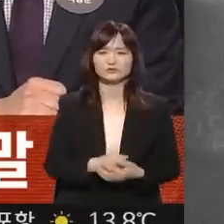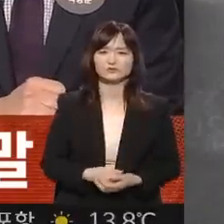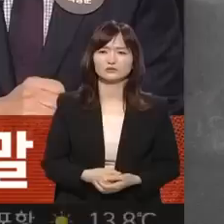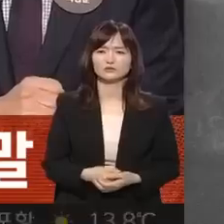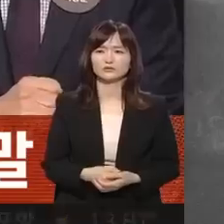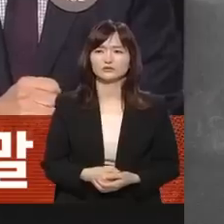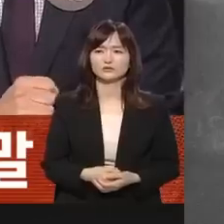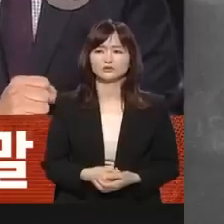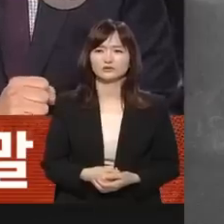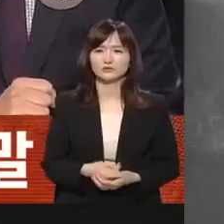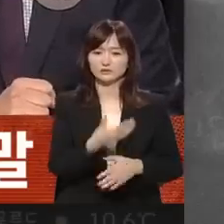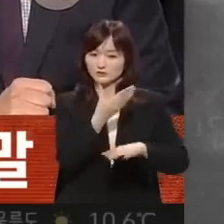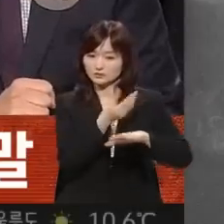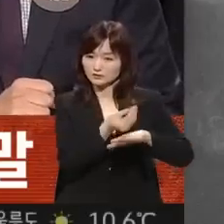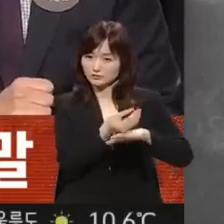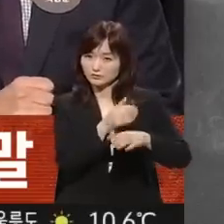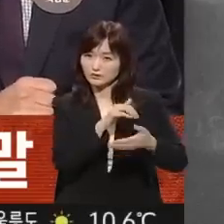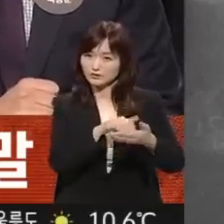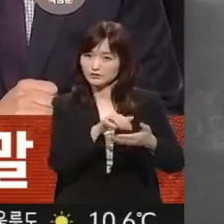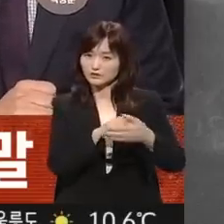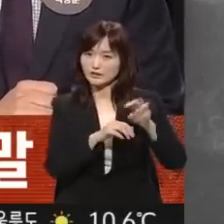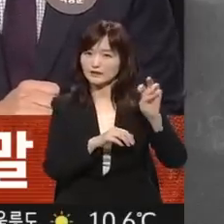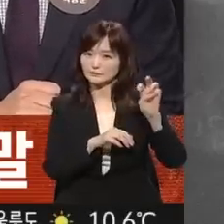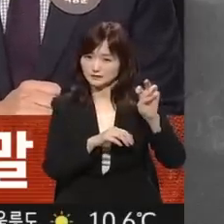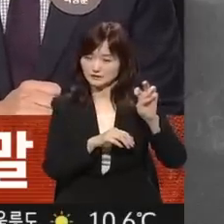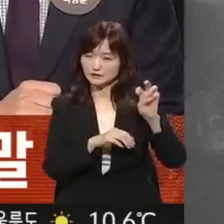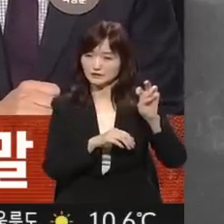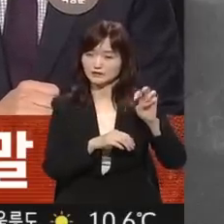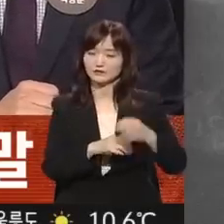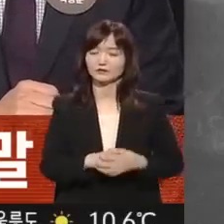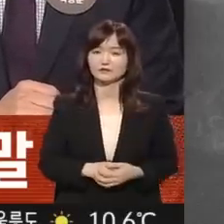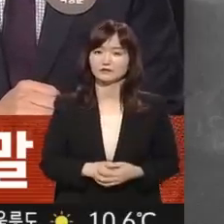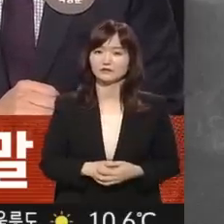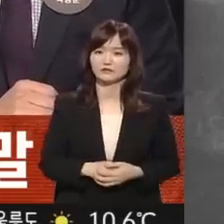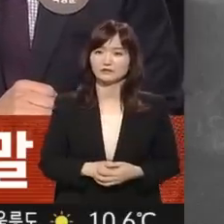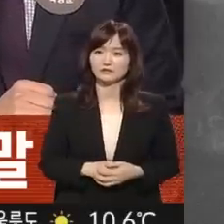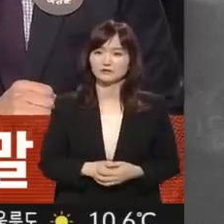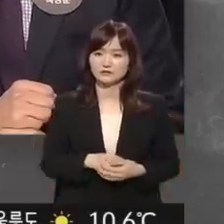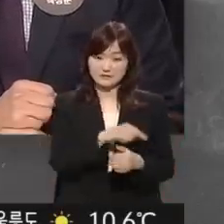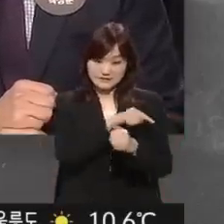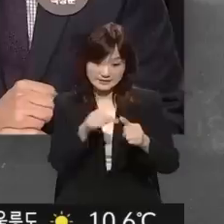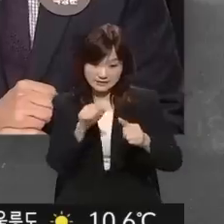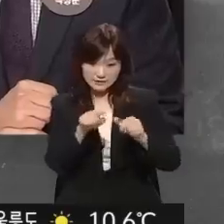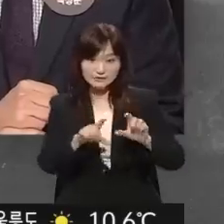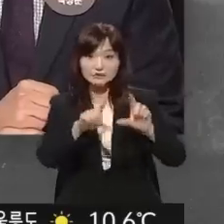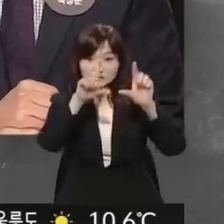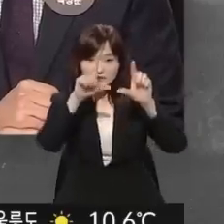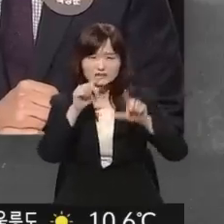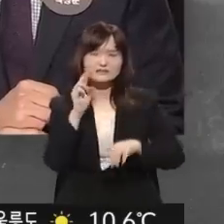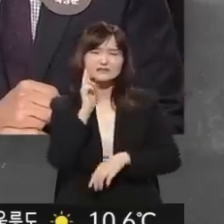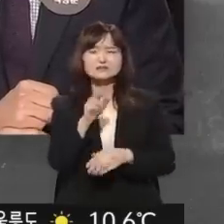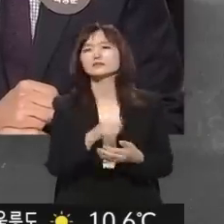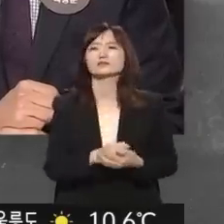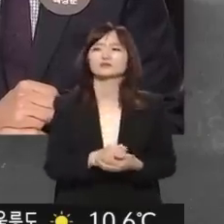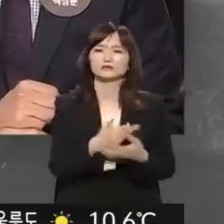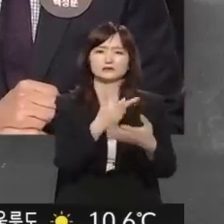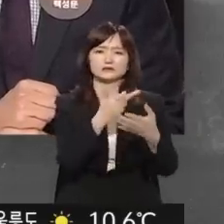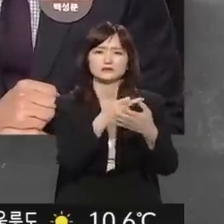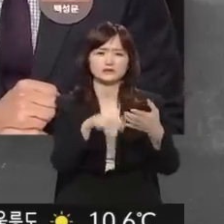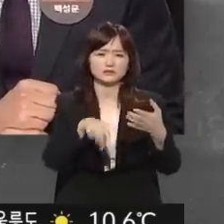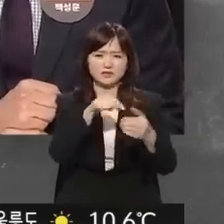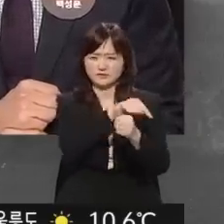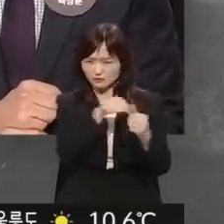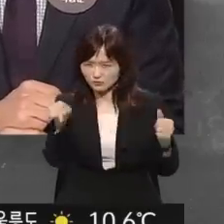이게 총 녹음 파일이나 30여 개 정도 되는데 사건 당일은 정말 끔찍합니다 이제 큰아들 1차로